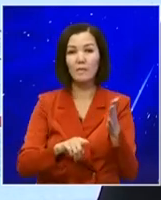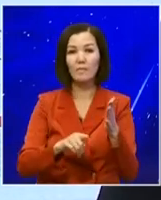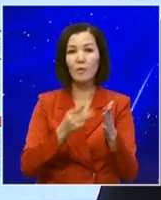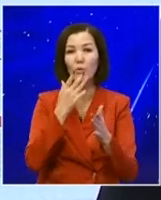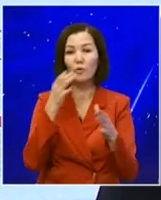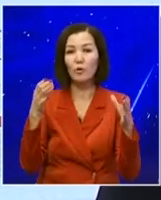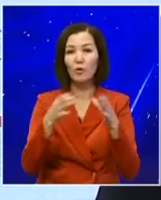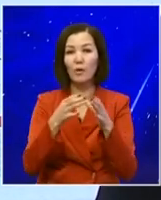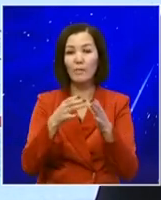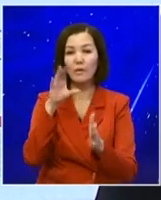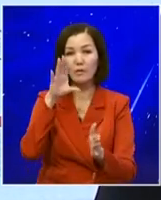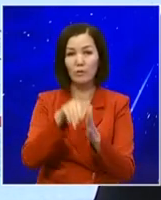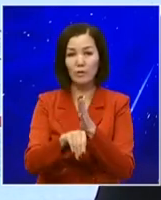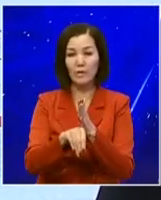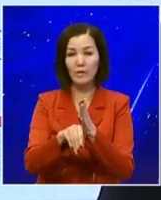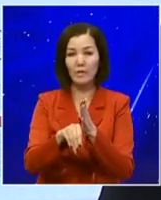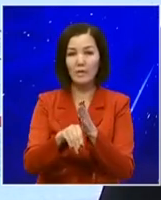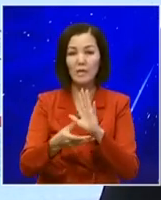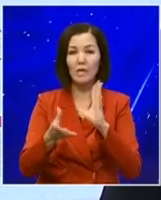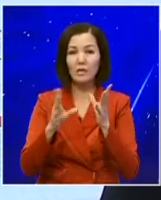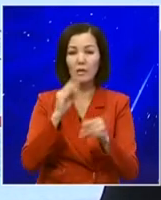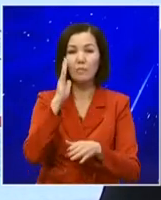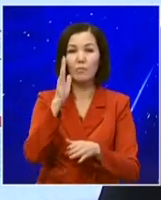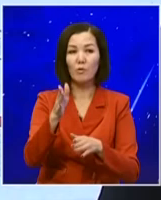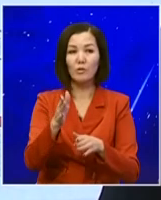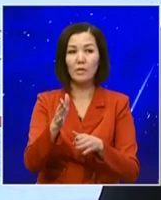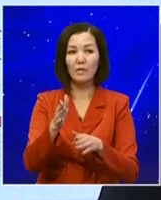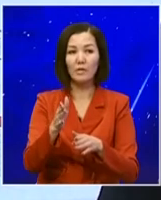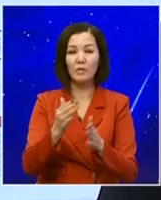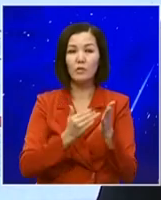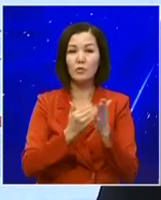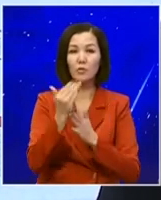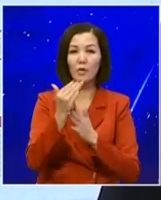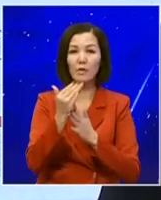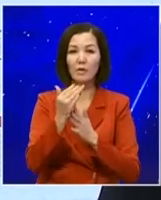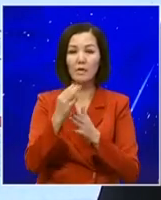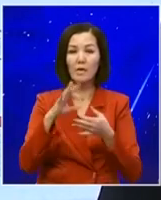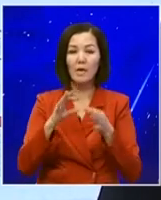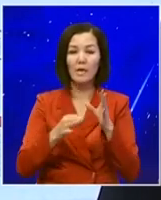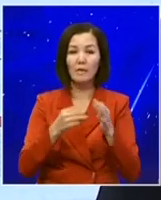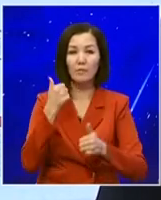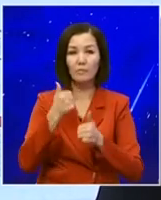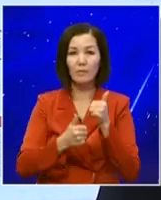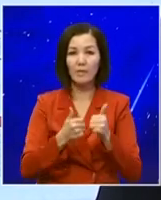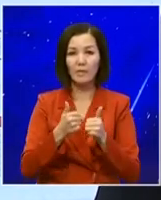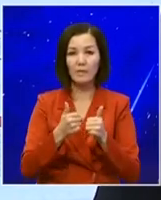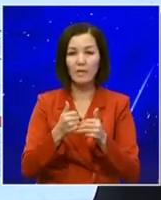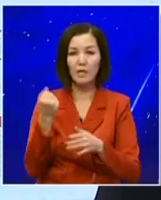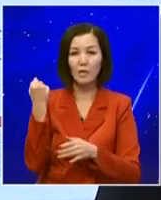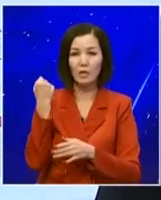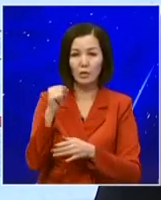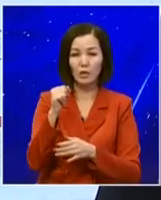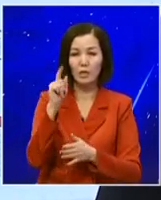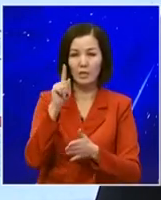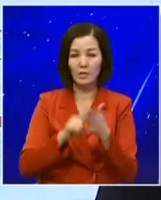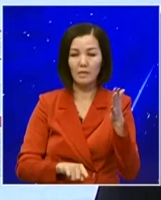құрама командасының мүшелері. Жалпы келешекте жоғарғы дәрежедегі әлем чемпионаттарында, олимпиадалық